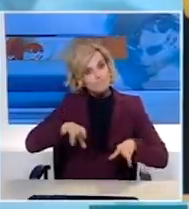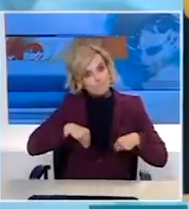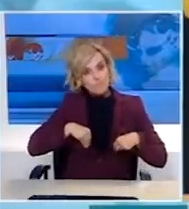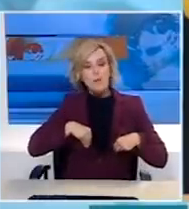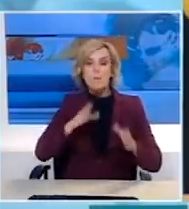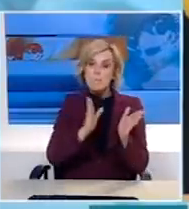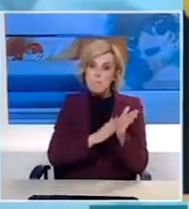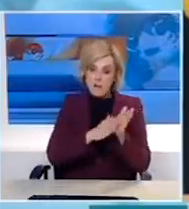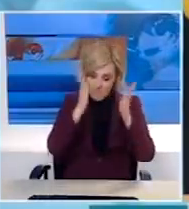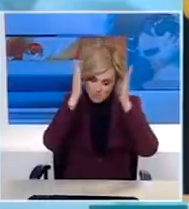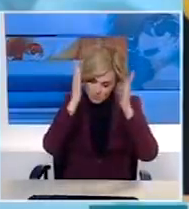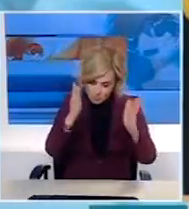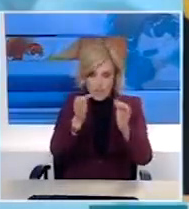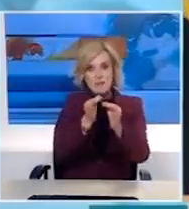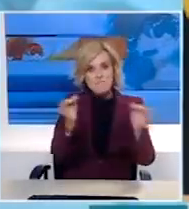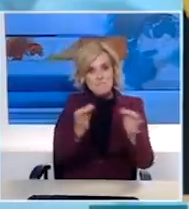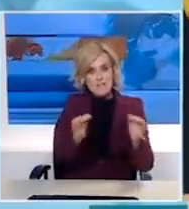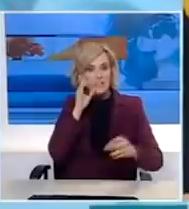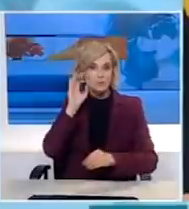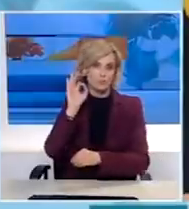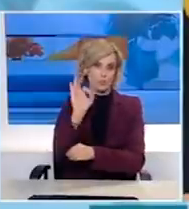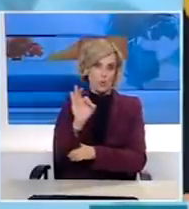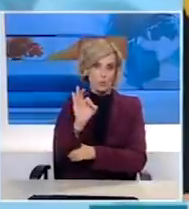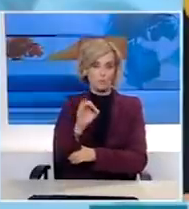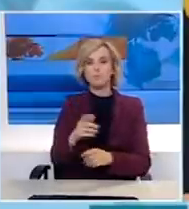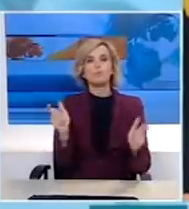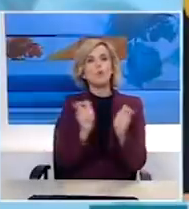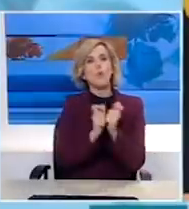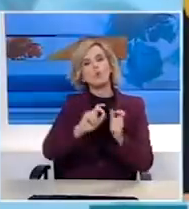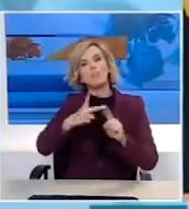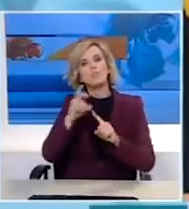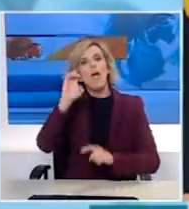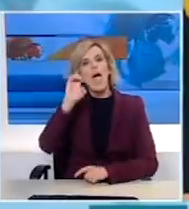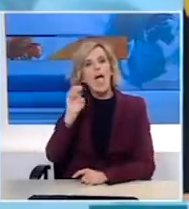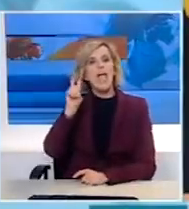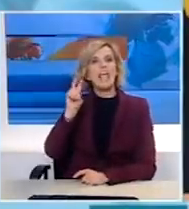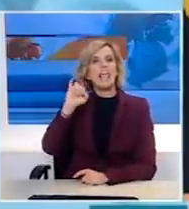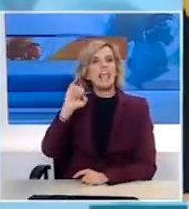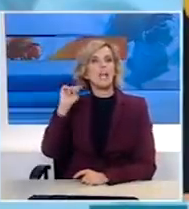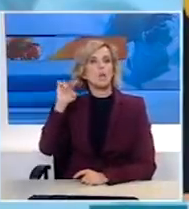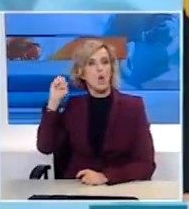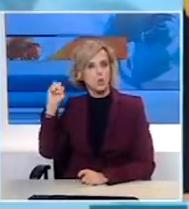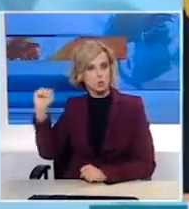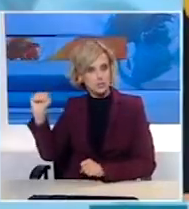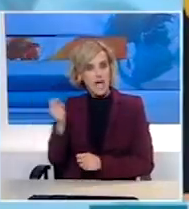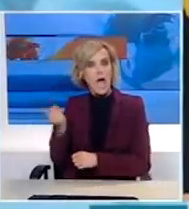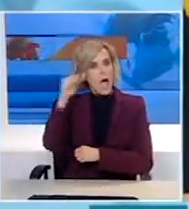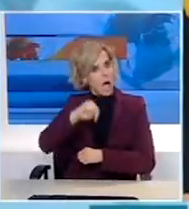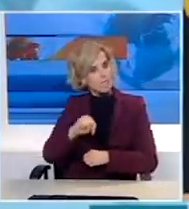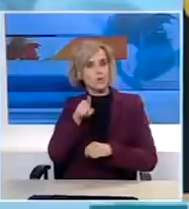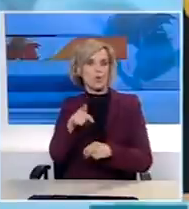προσήλωση στα μέτρα και στο στόχο. Όσον αφορά στο χωριό Εχήνος, όπου η καραντίνα επρόκειτο να λήξει αύριο, θα ήθελα να σας